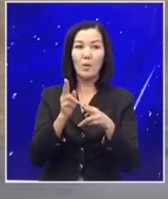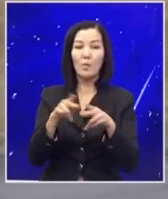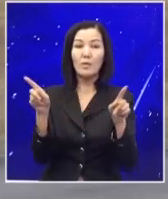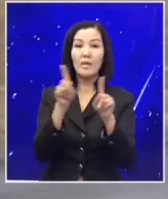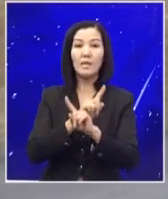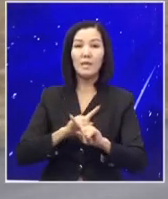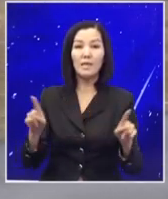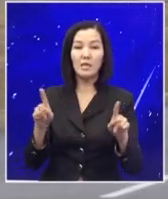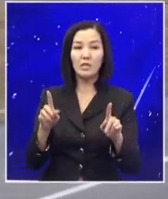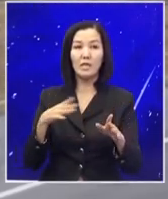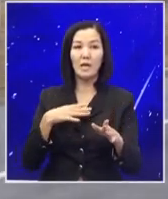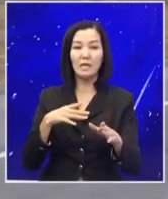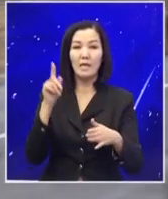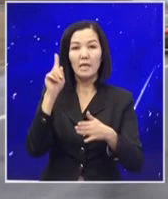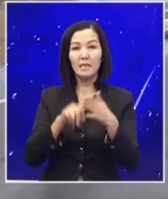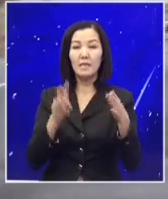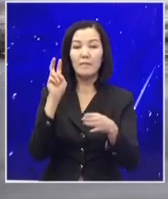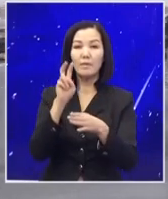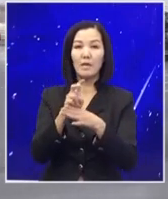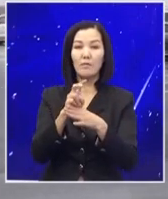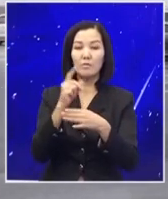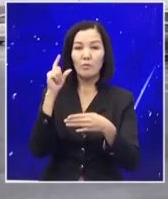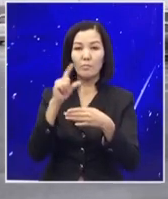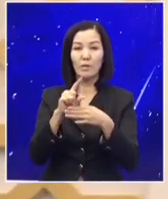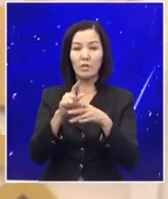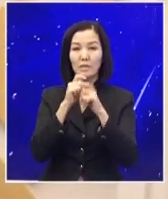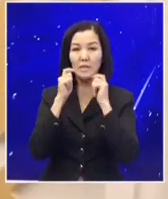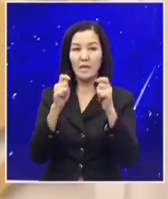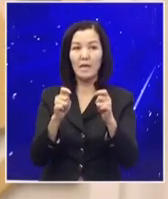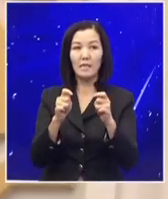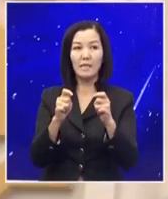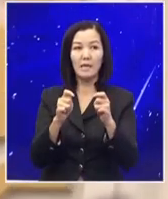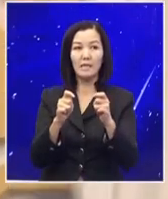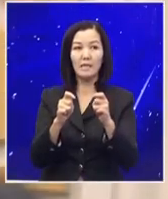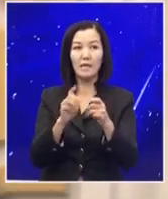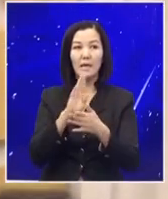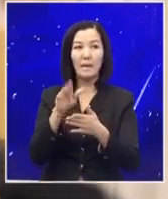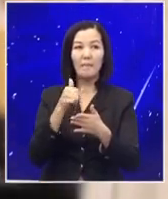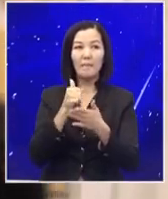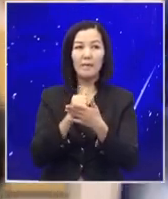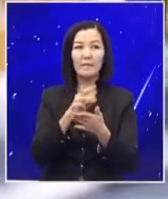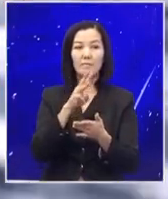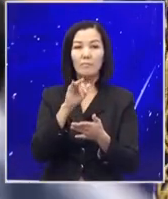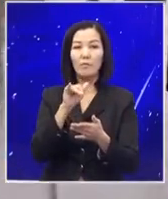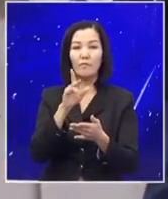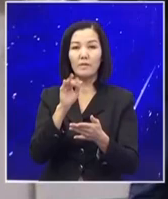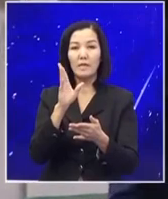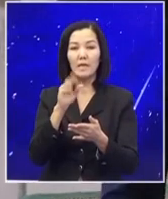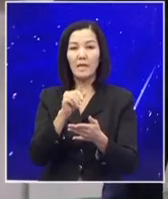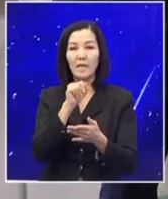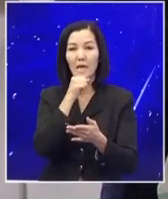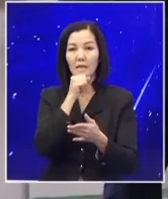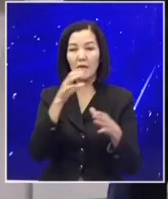арттырып тұр. Дұға етіп келуші мұсылмандарға осындай сый жасаған ел ағасы мен бас мүфти иығына өңірдің ақсақалдар